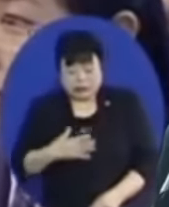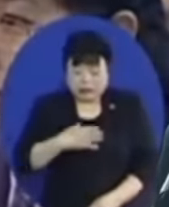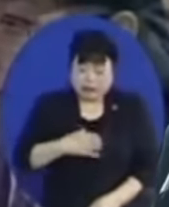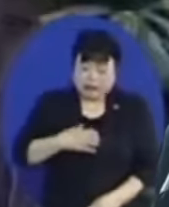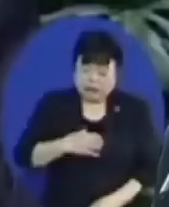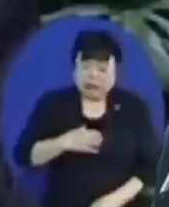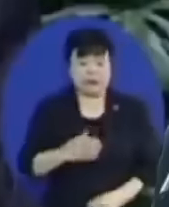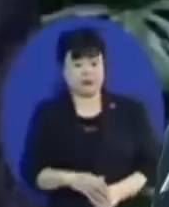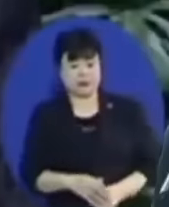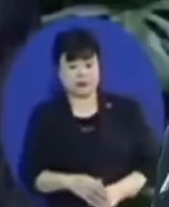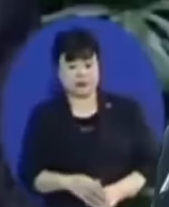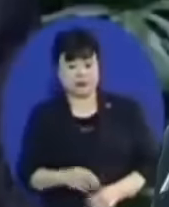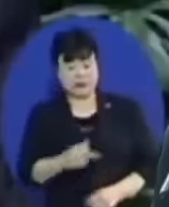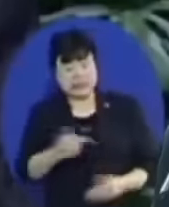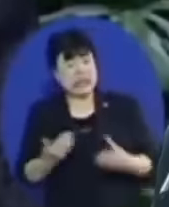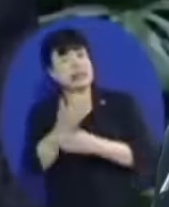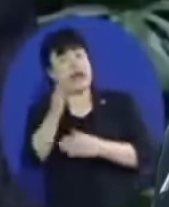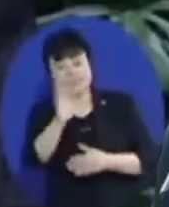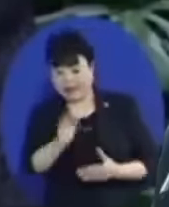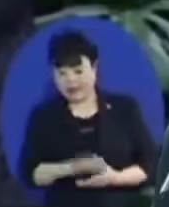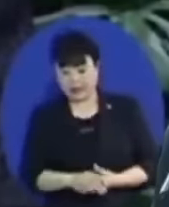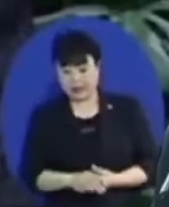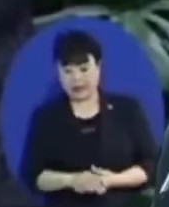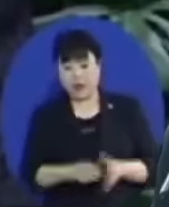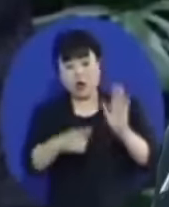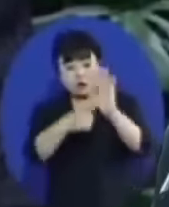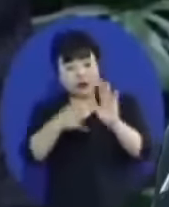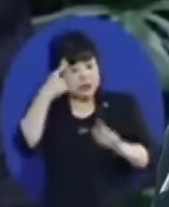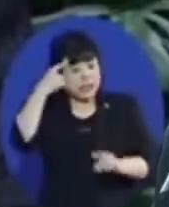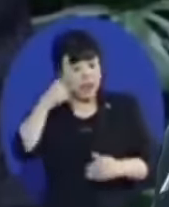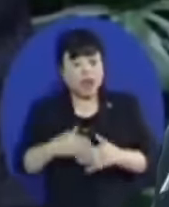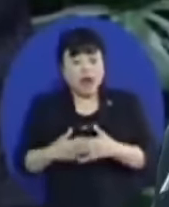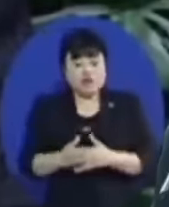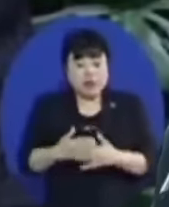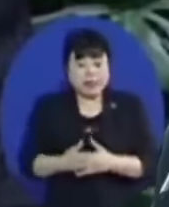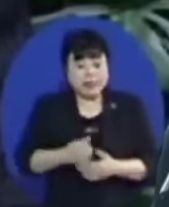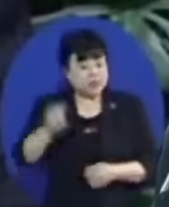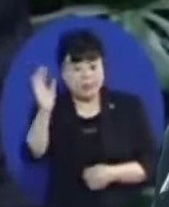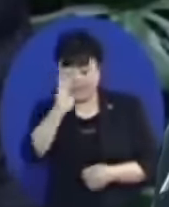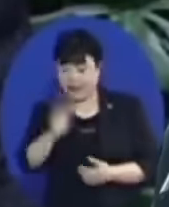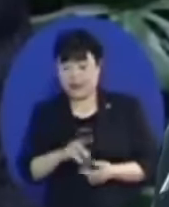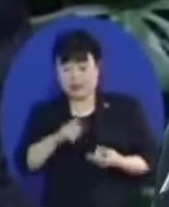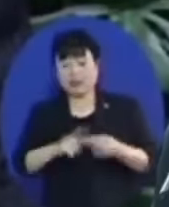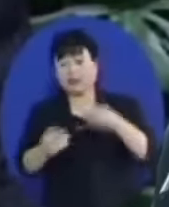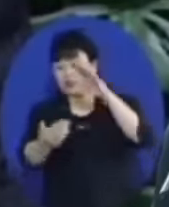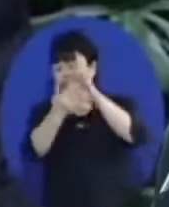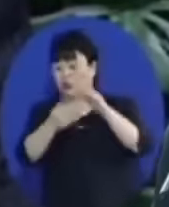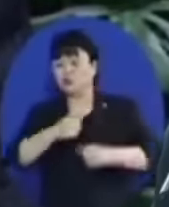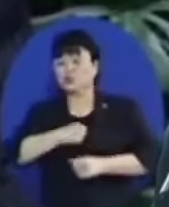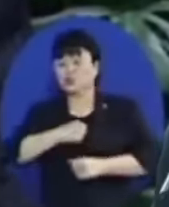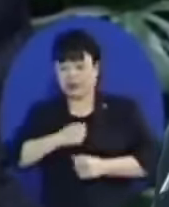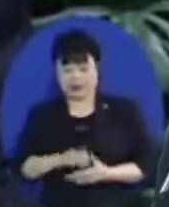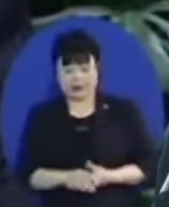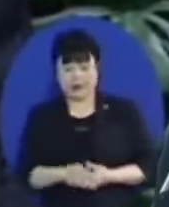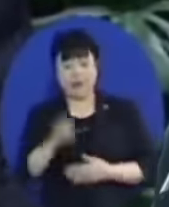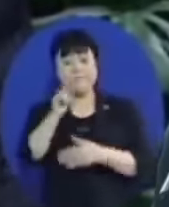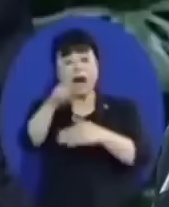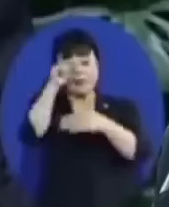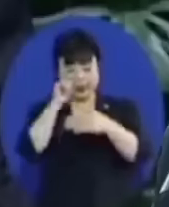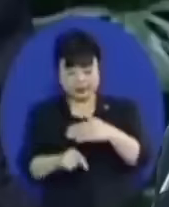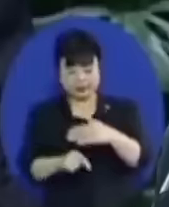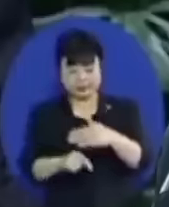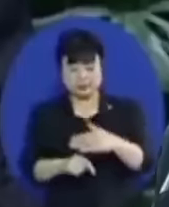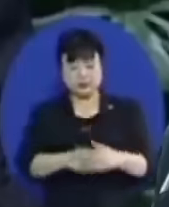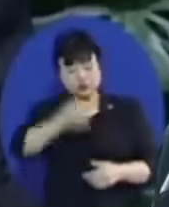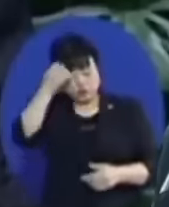죽지 않겠느냐? 우리 큰일 나지 않겠느냐? 부정적인 불안과 공포의 마음을 가지면 그대로 이루어지게 되는 것입니다. 마음에